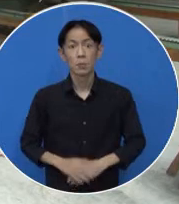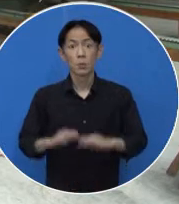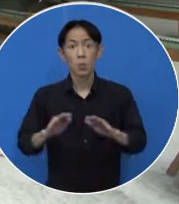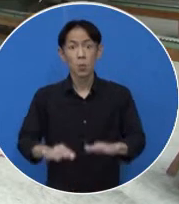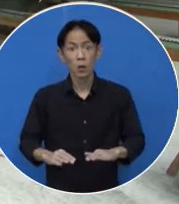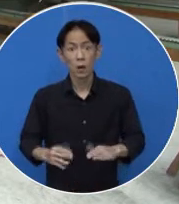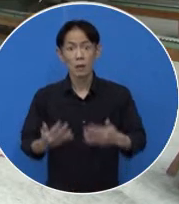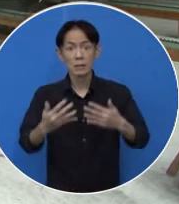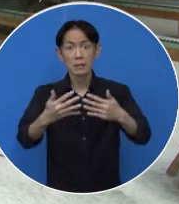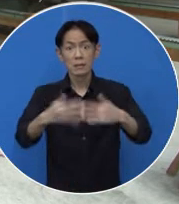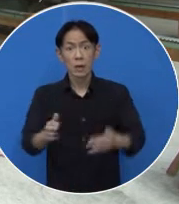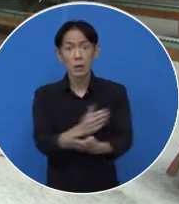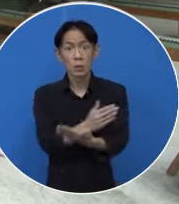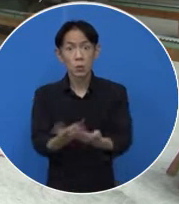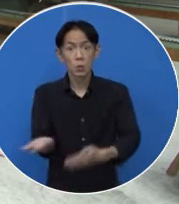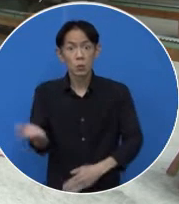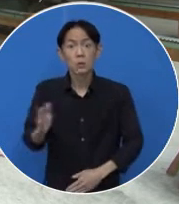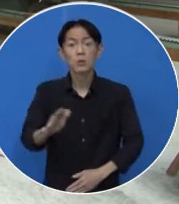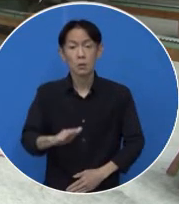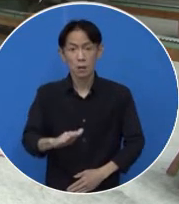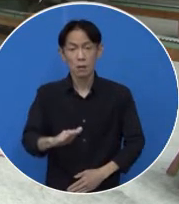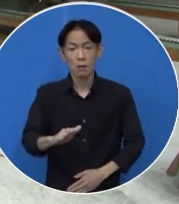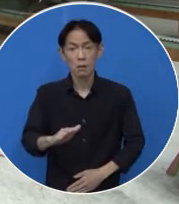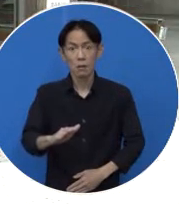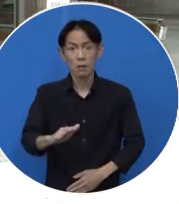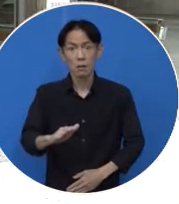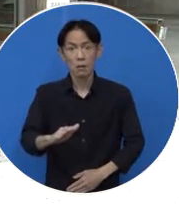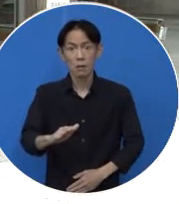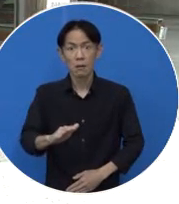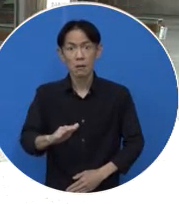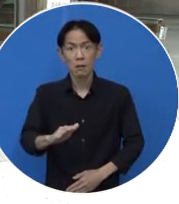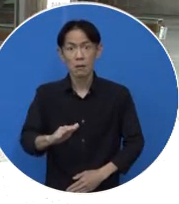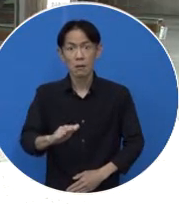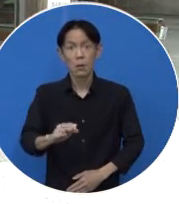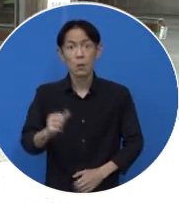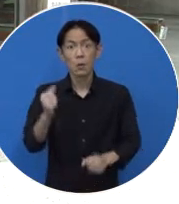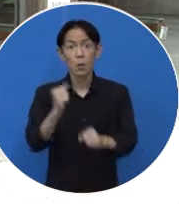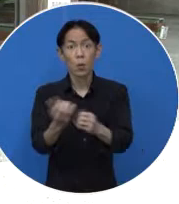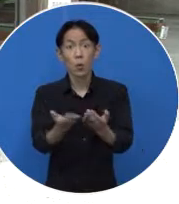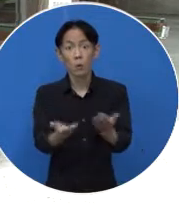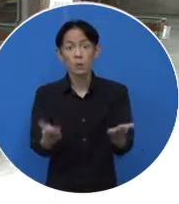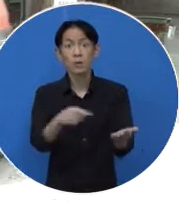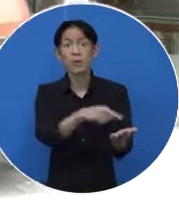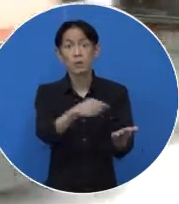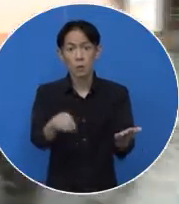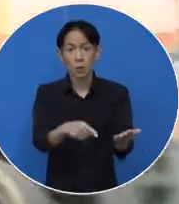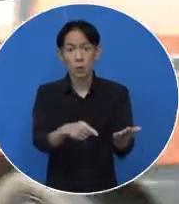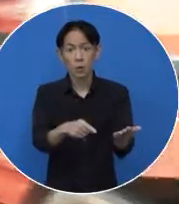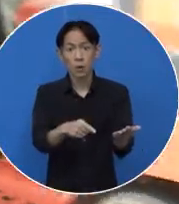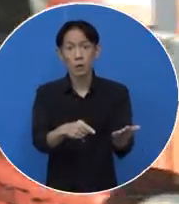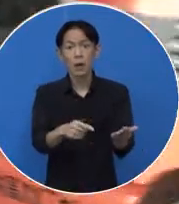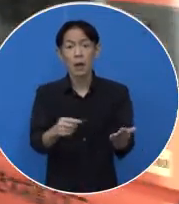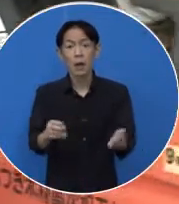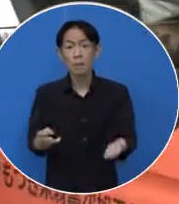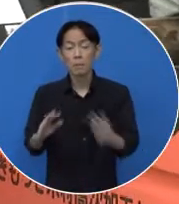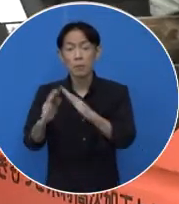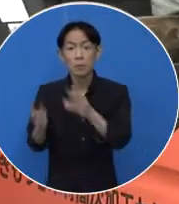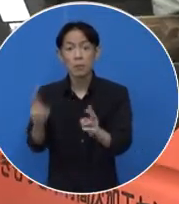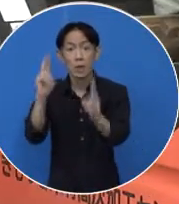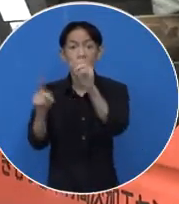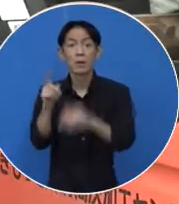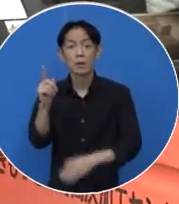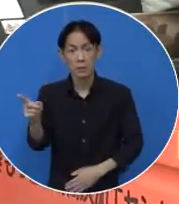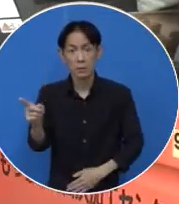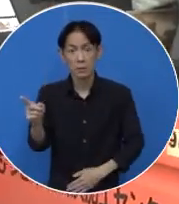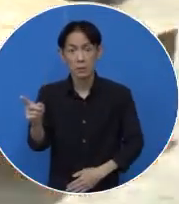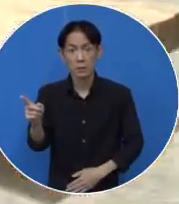今回機械等級を取得したことによって工務店の方またビルダーの方